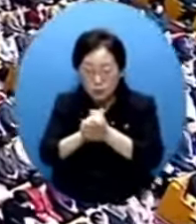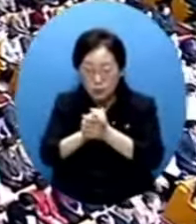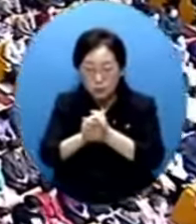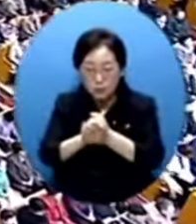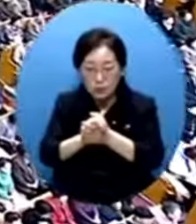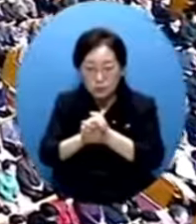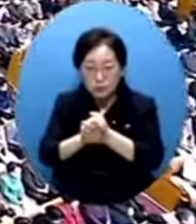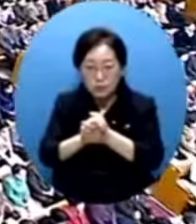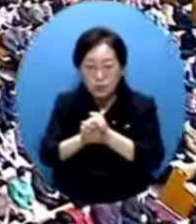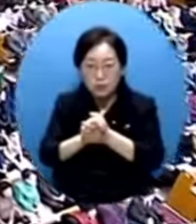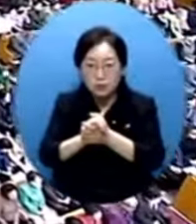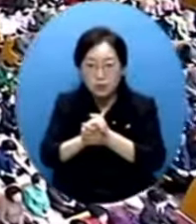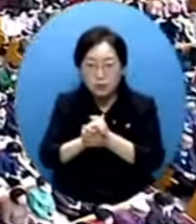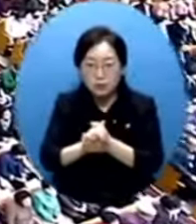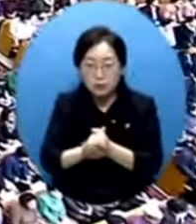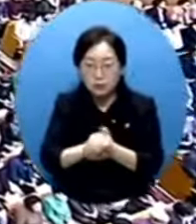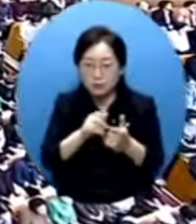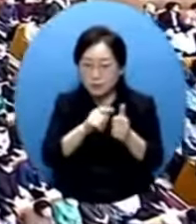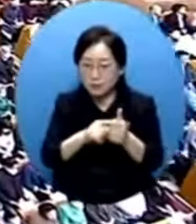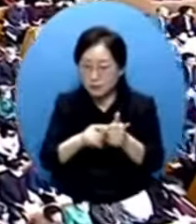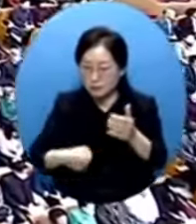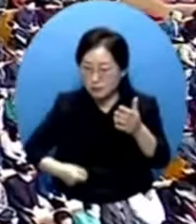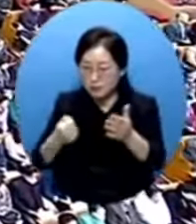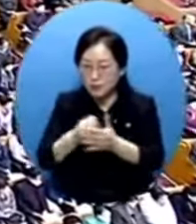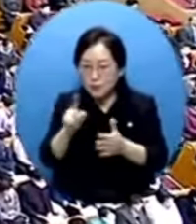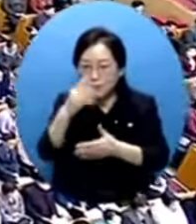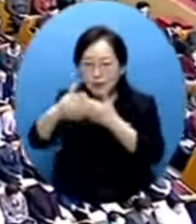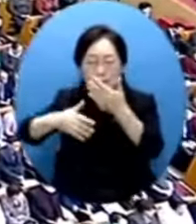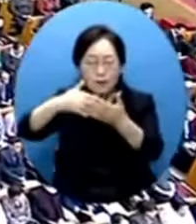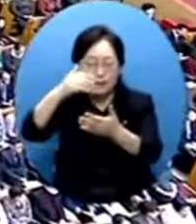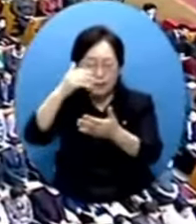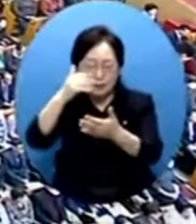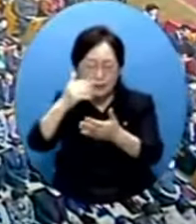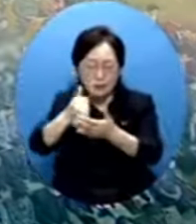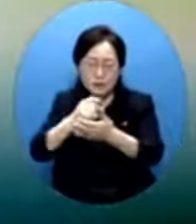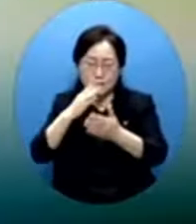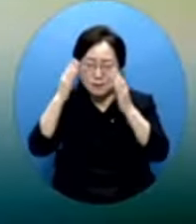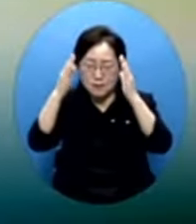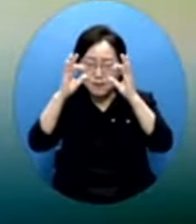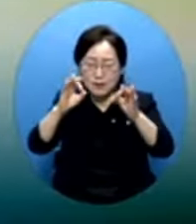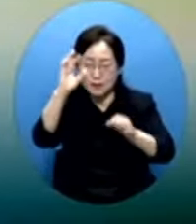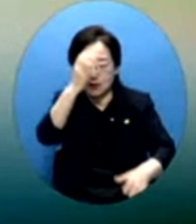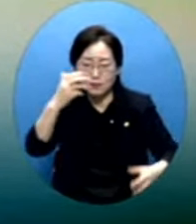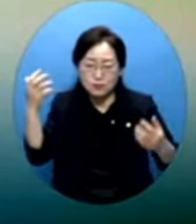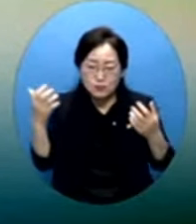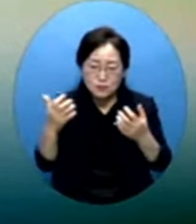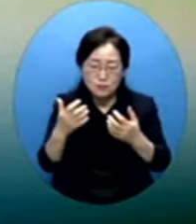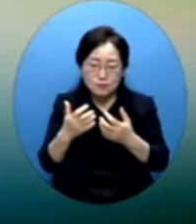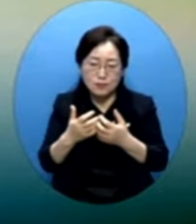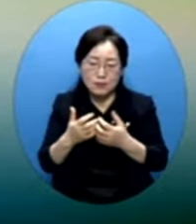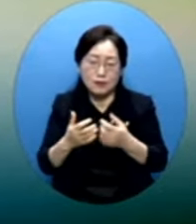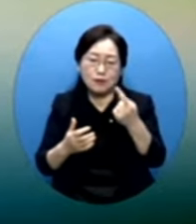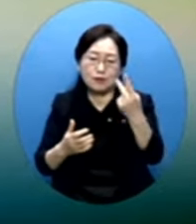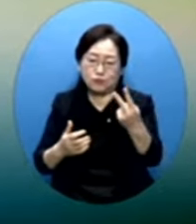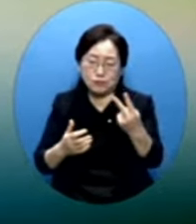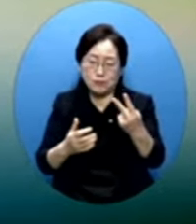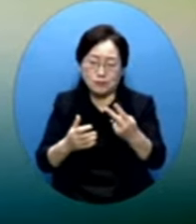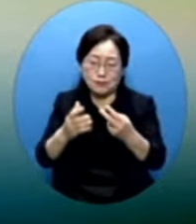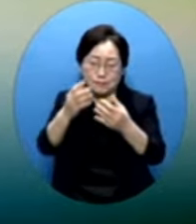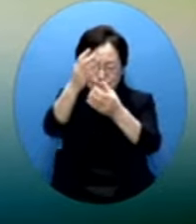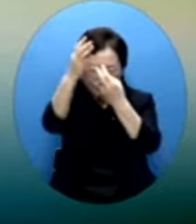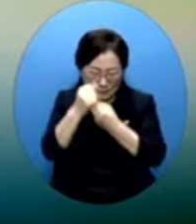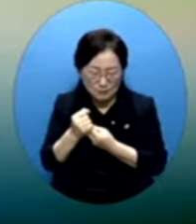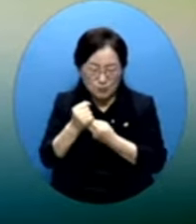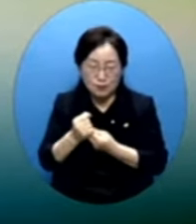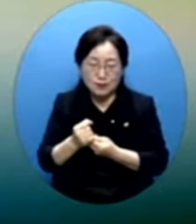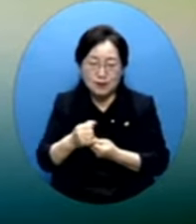기도했습니다 그런 그는 결심했습니다 하나님 앞에서 살고 성명 충만하게 산다이 두 가지 결심만 붙잡고 내가 하나님 앞에서